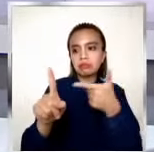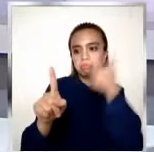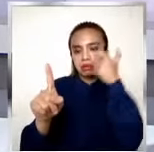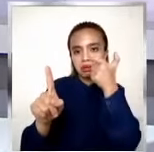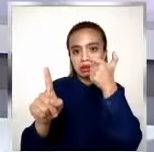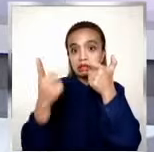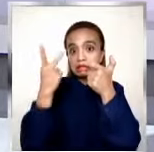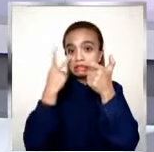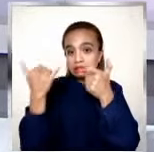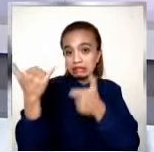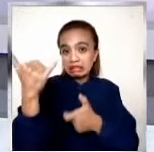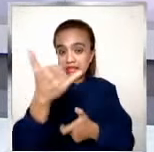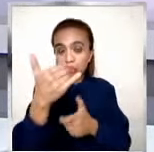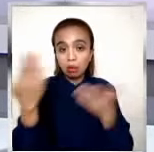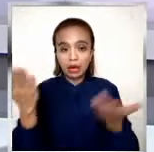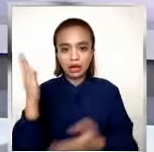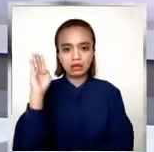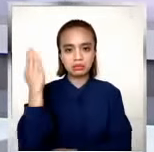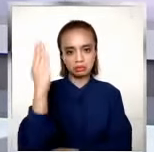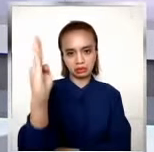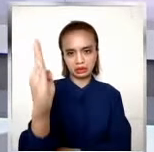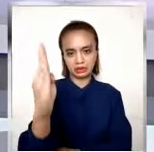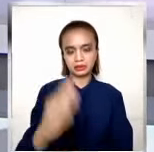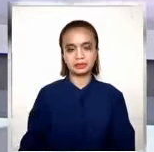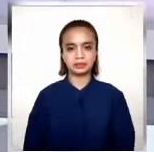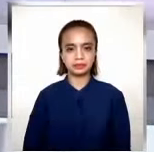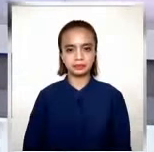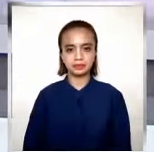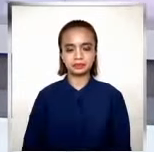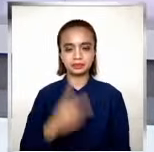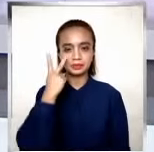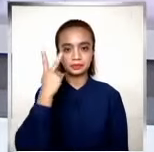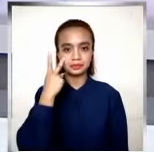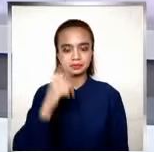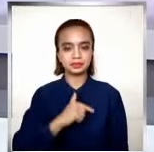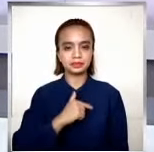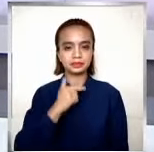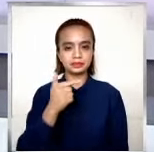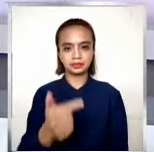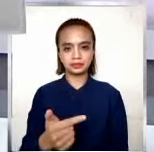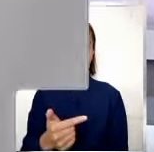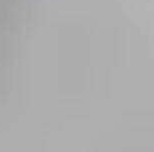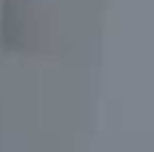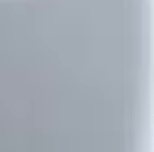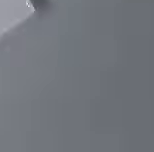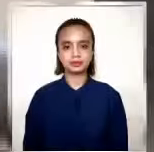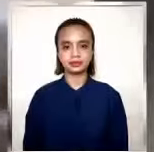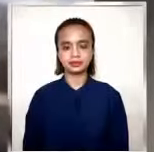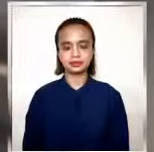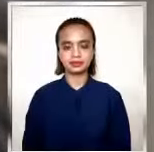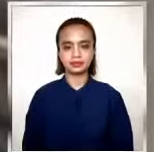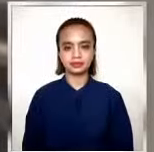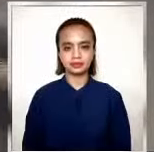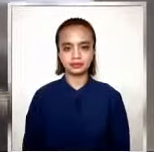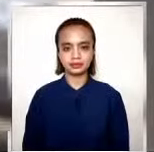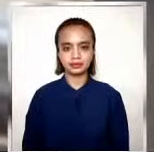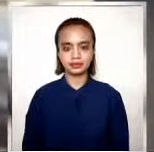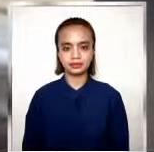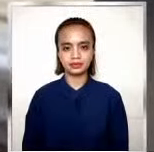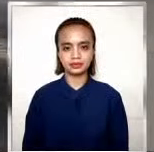Namaril umano, tinutukan ni Sara Hilomen Velasco ng GMA Regional TV 1 Mindanao.